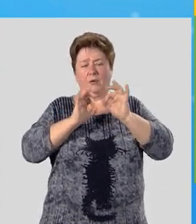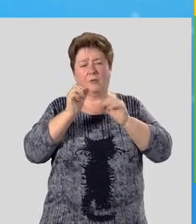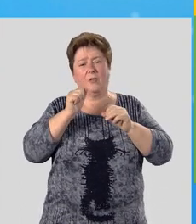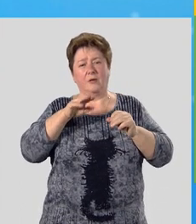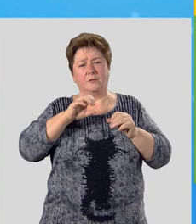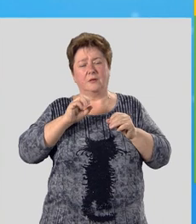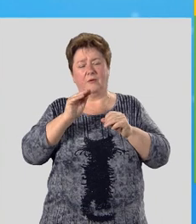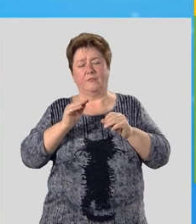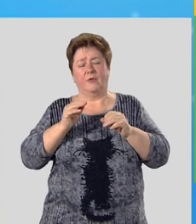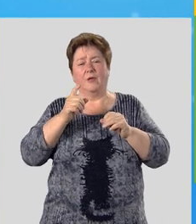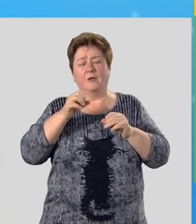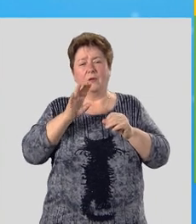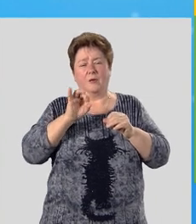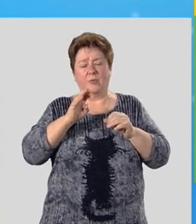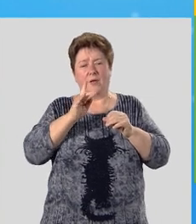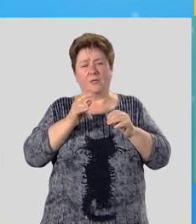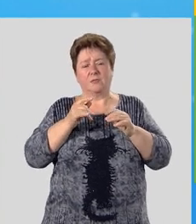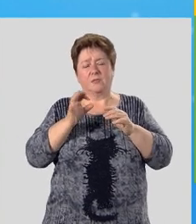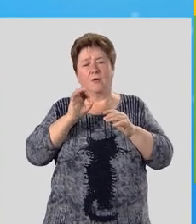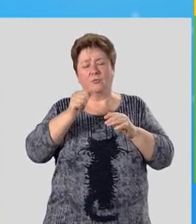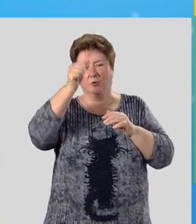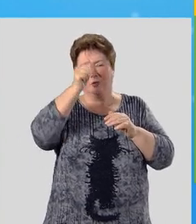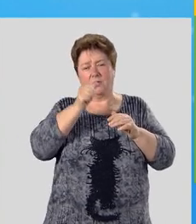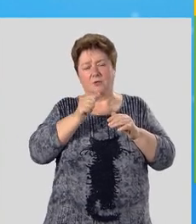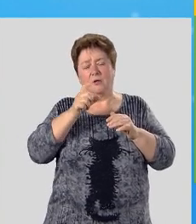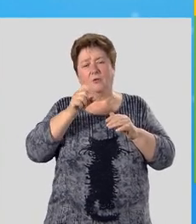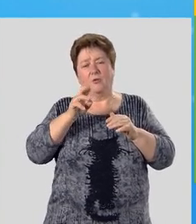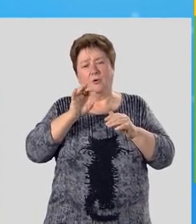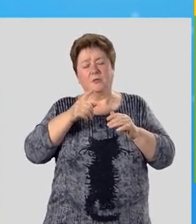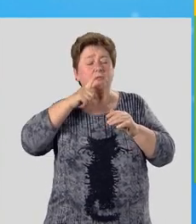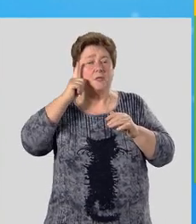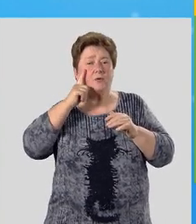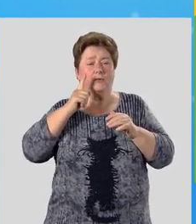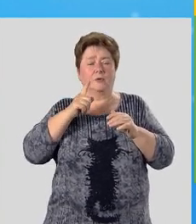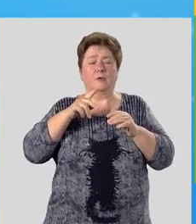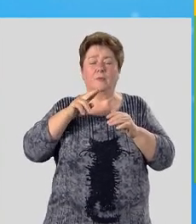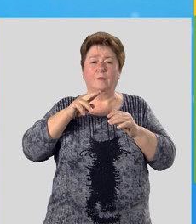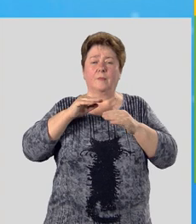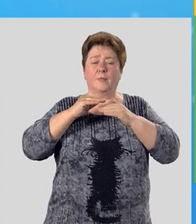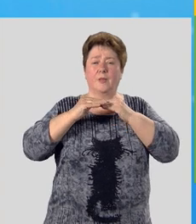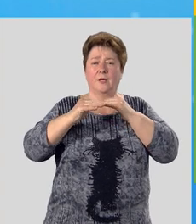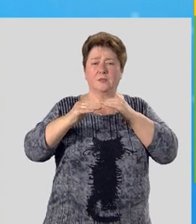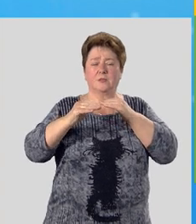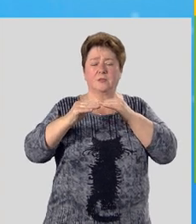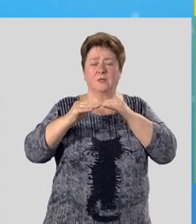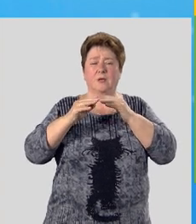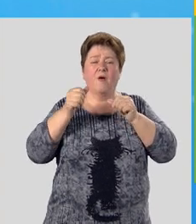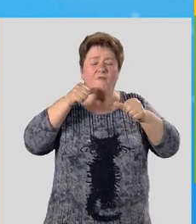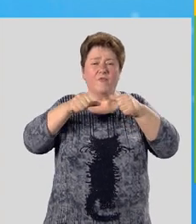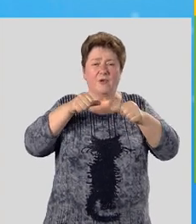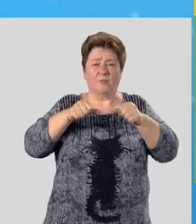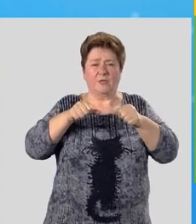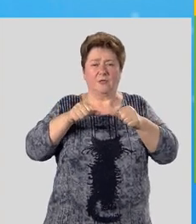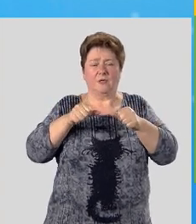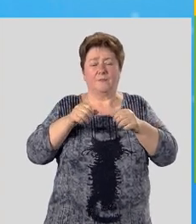АТФ. Хлоропласты от греческого «хлорос» – зеленый и «пластос» – вылепленный.